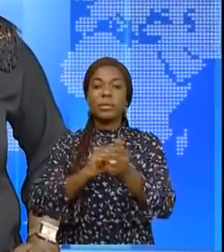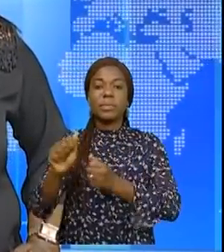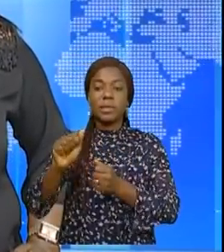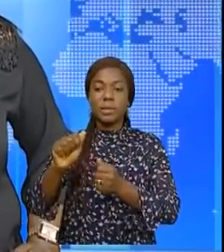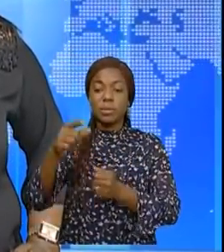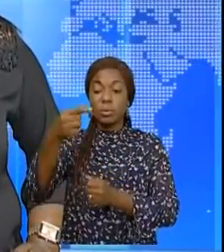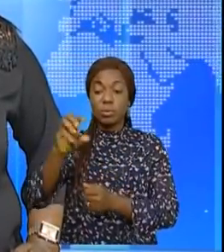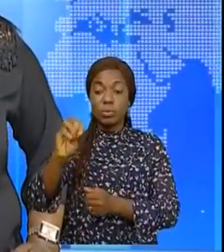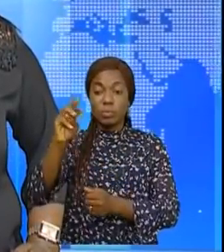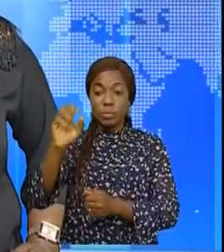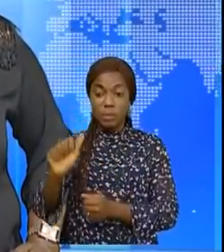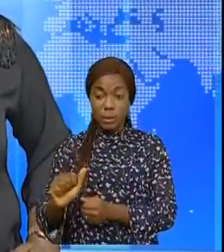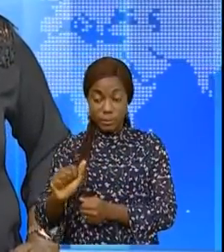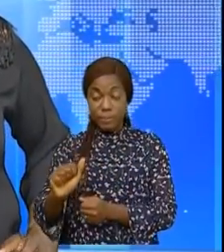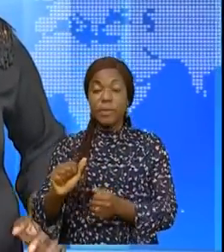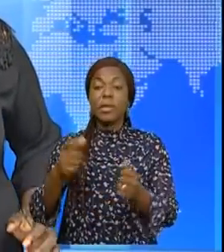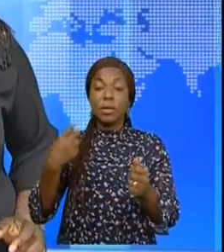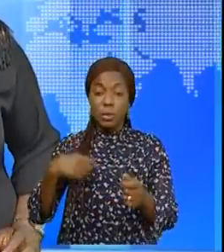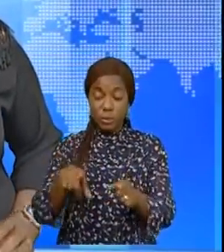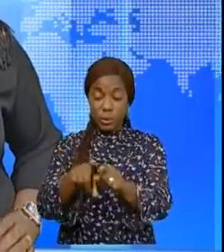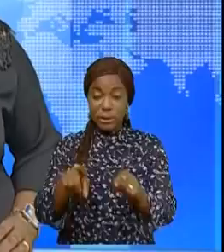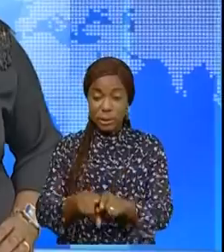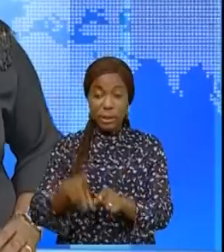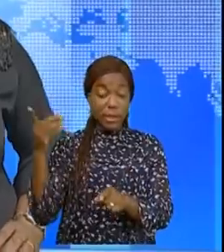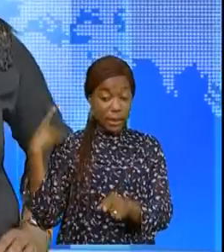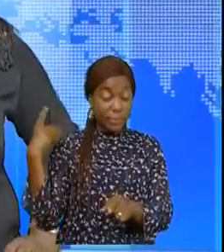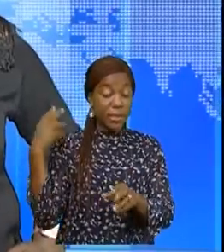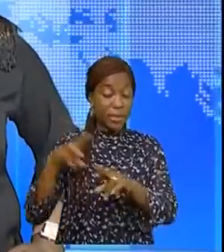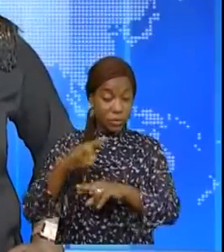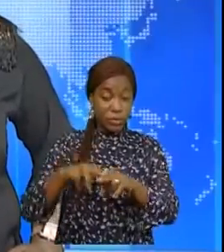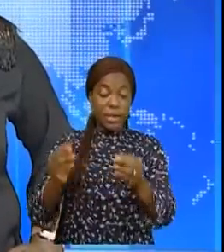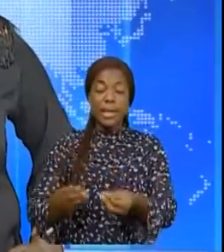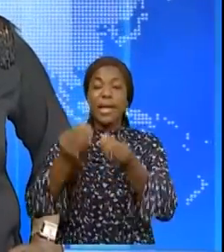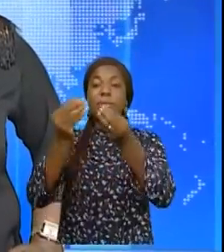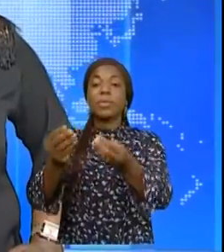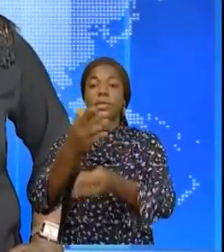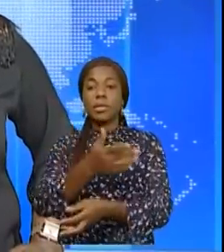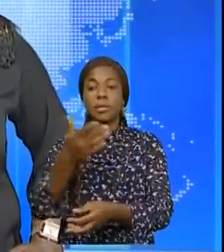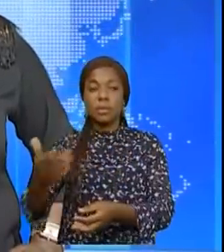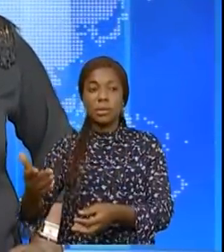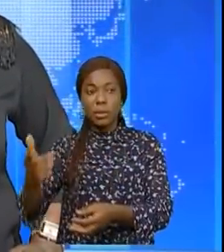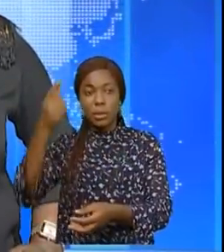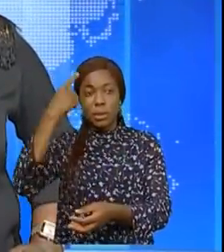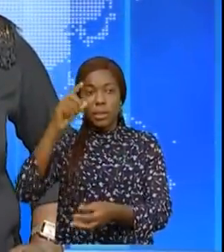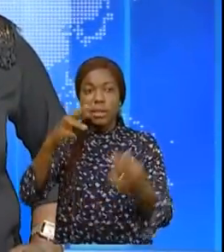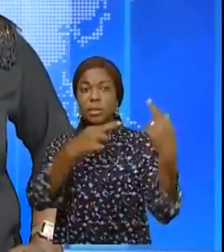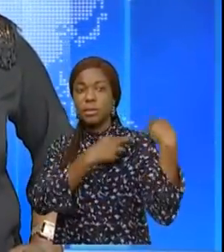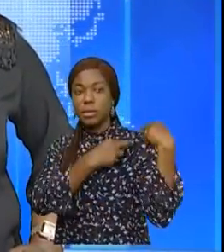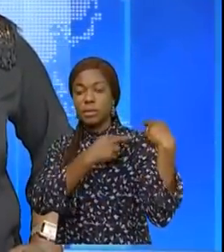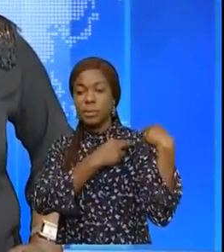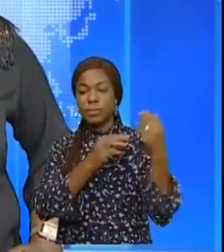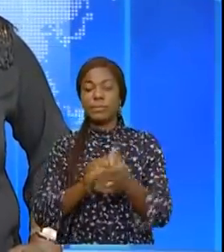national Patrick Munyombo a remis des vivres de première nécessité aux sinistrés de la chefferie de